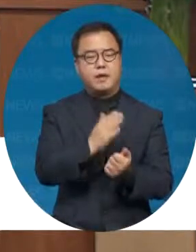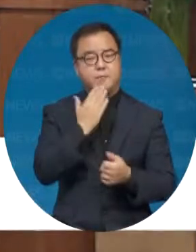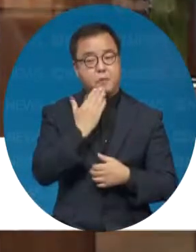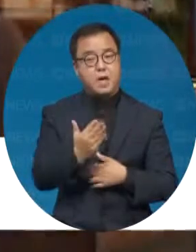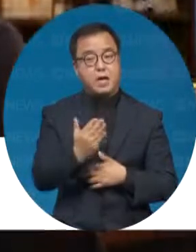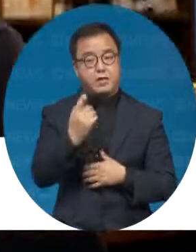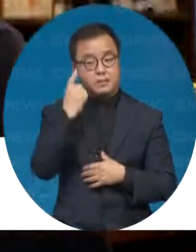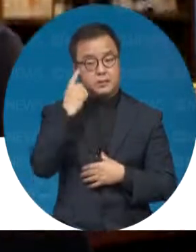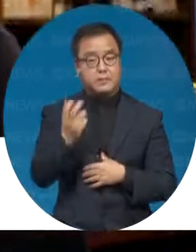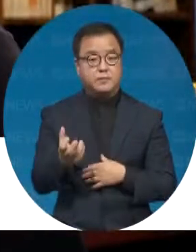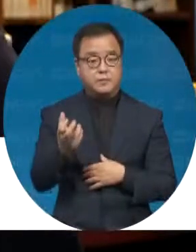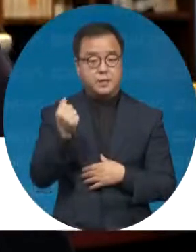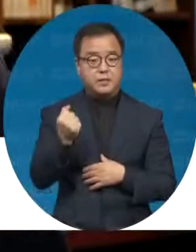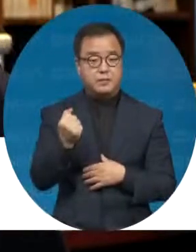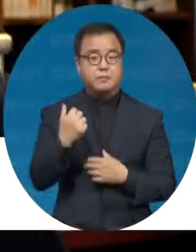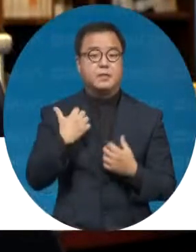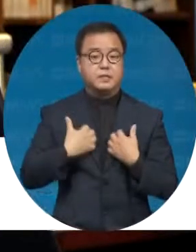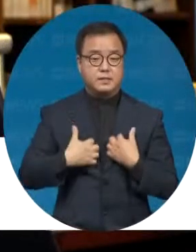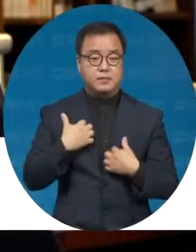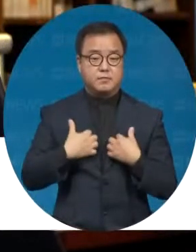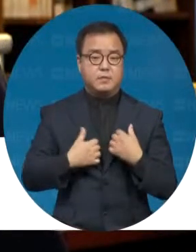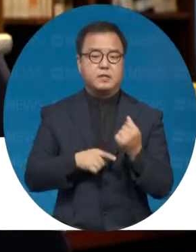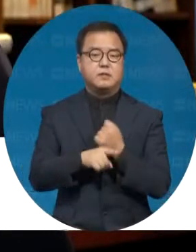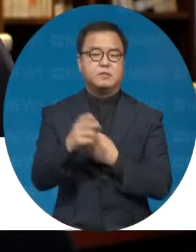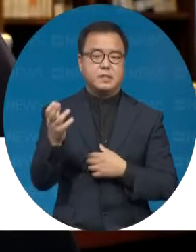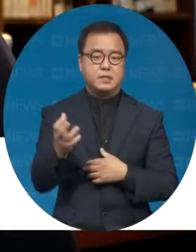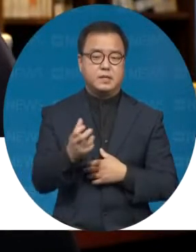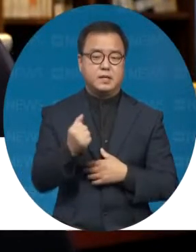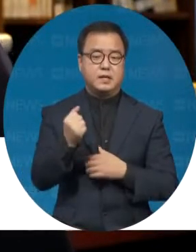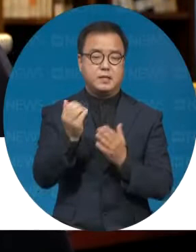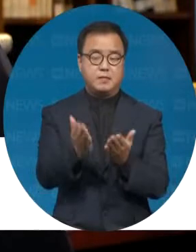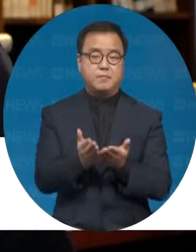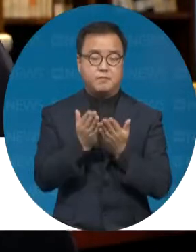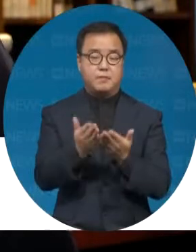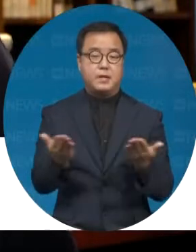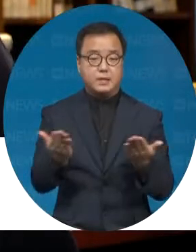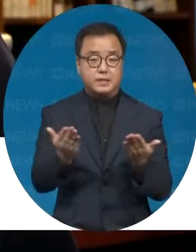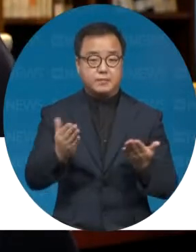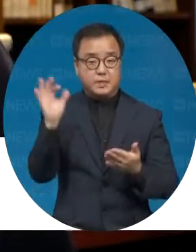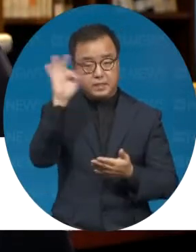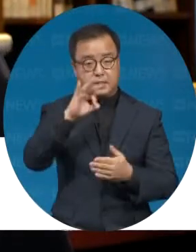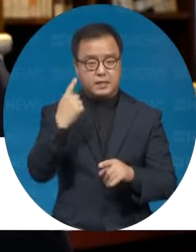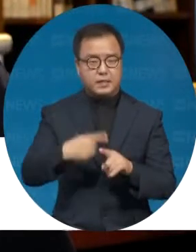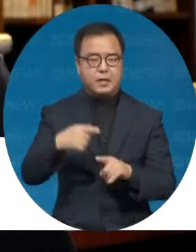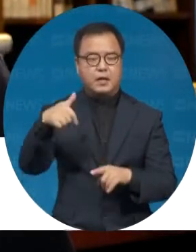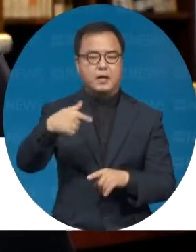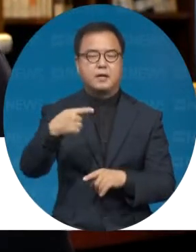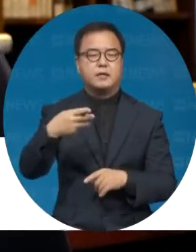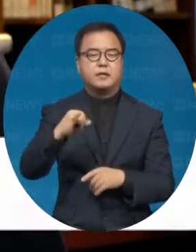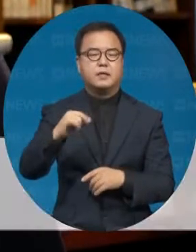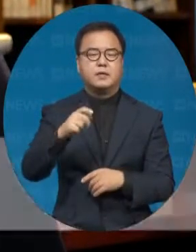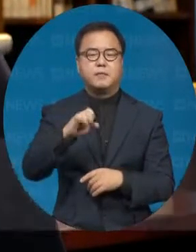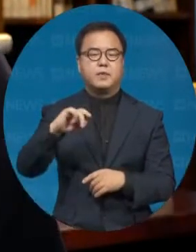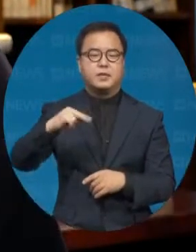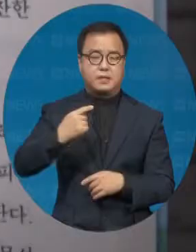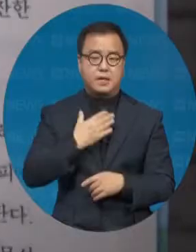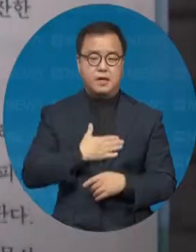해서 좀 재미있고 의미 있는 항해를 하는 배를 찾다가 그린피스를 알게 됐고 그래서 지원하게